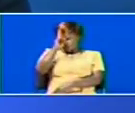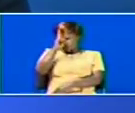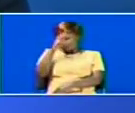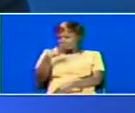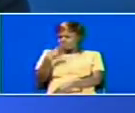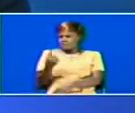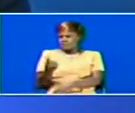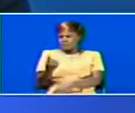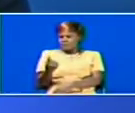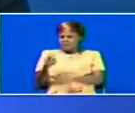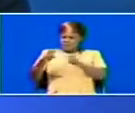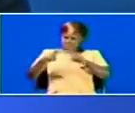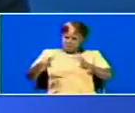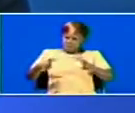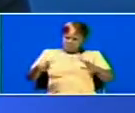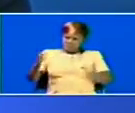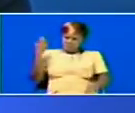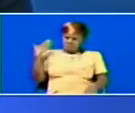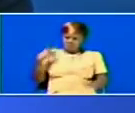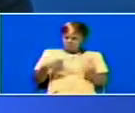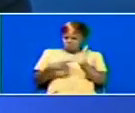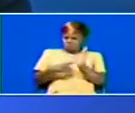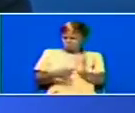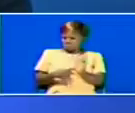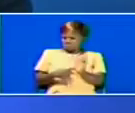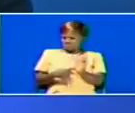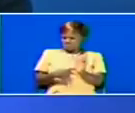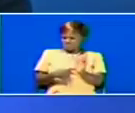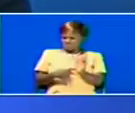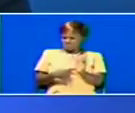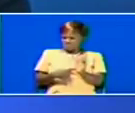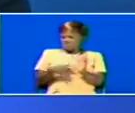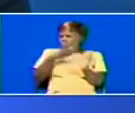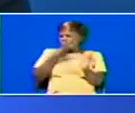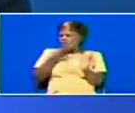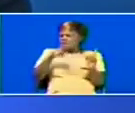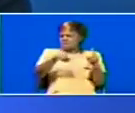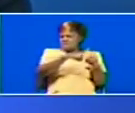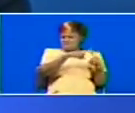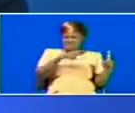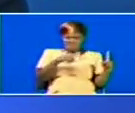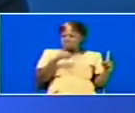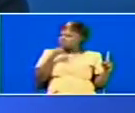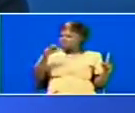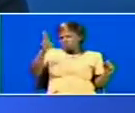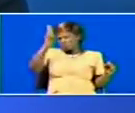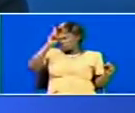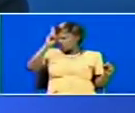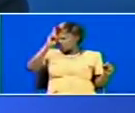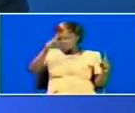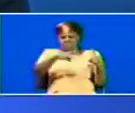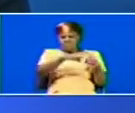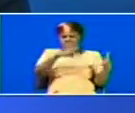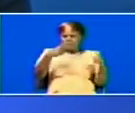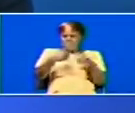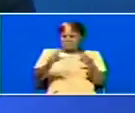imesema kwamba uchunguzi wao wa awali umeashiria kwamba kijana aliyepigwa risasi hakupigwa na maafisa wa polisi. Hata